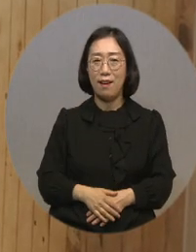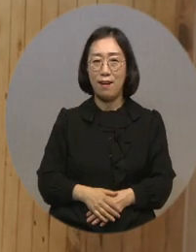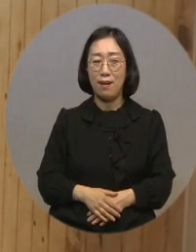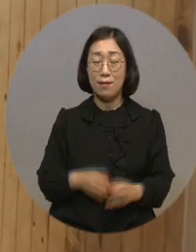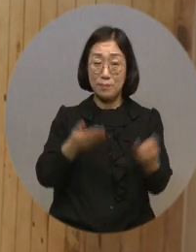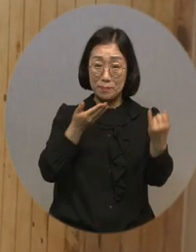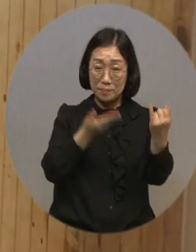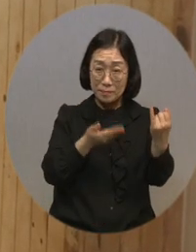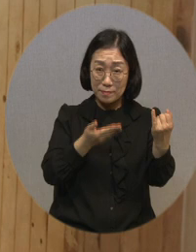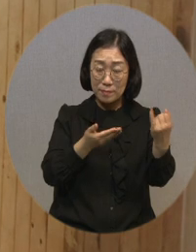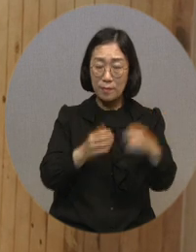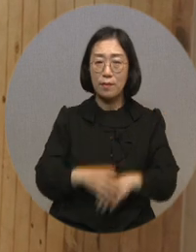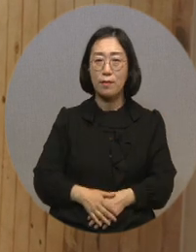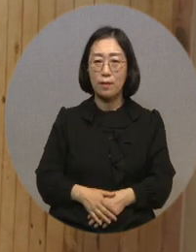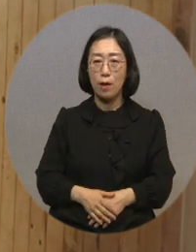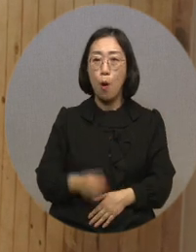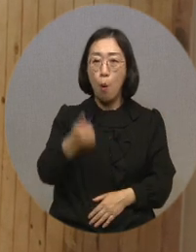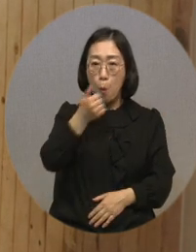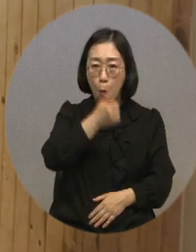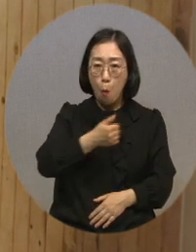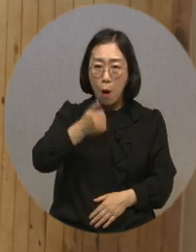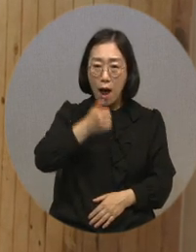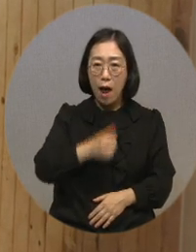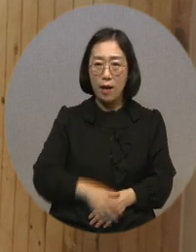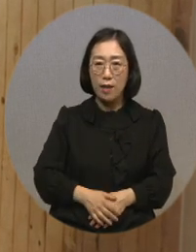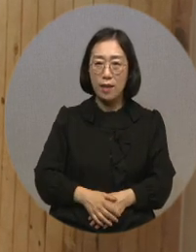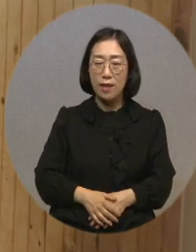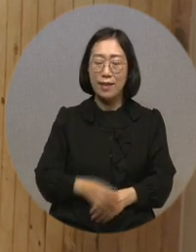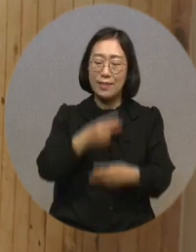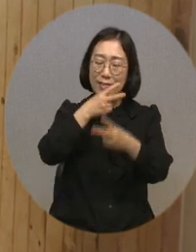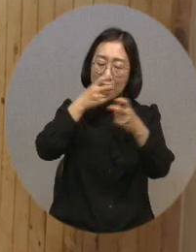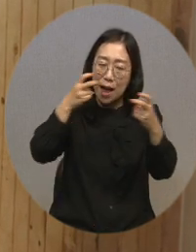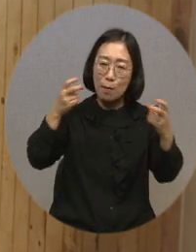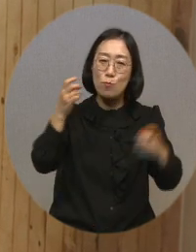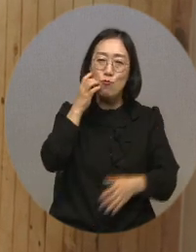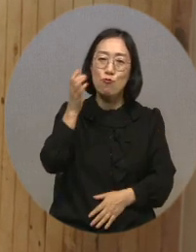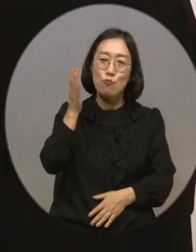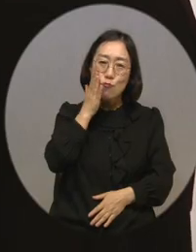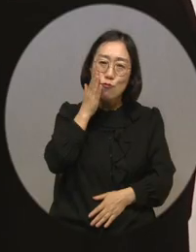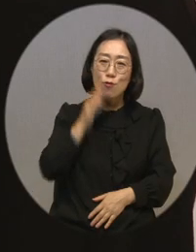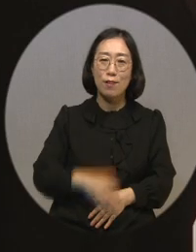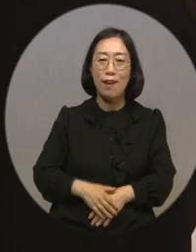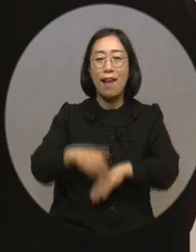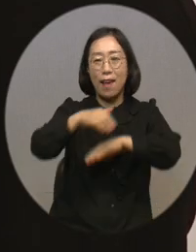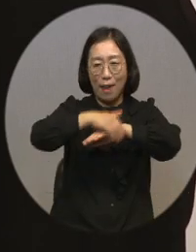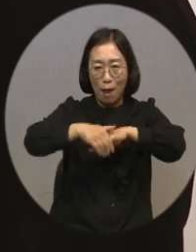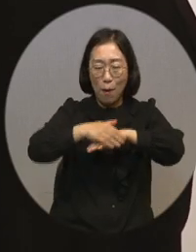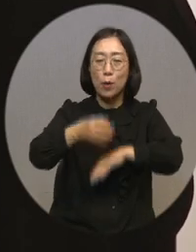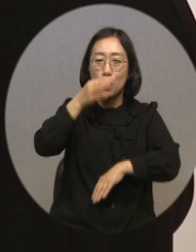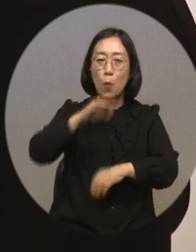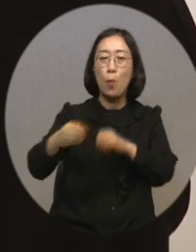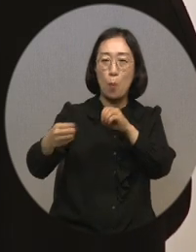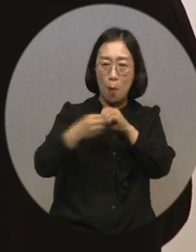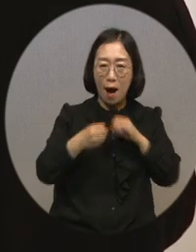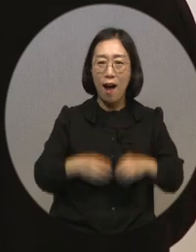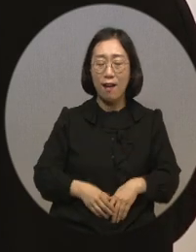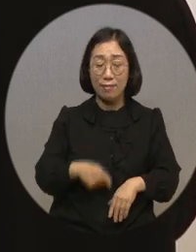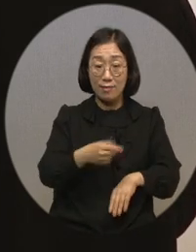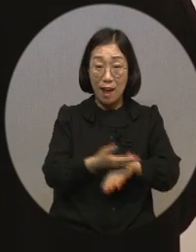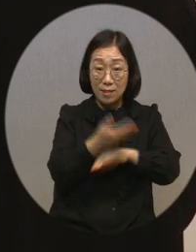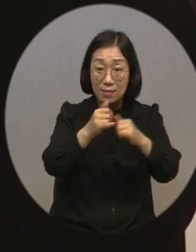김아영 작가는 이것을 고양이 꿀잠 이펙트라고 부릅니다. 작가뿐만 아니라